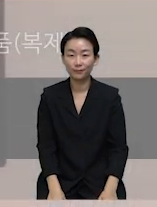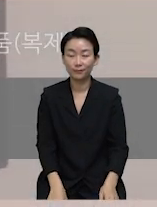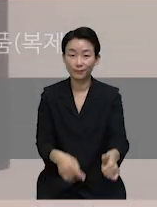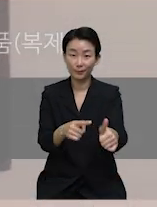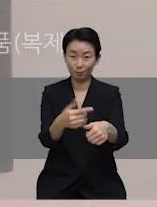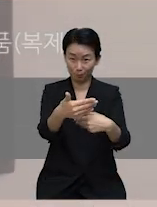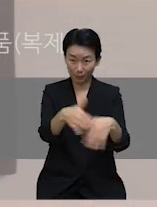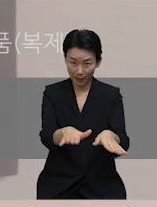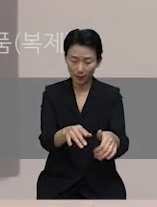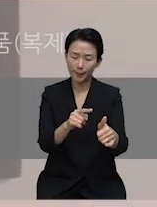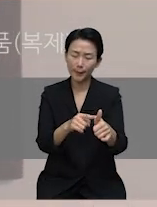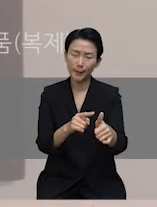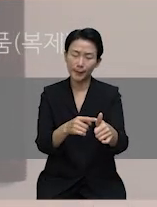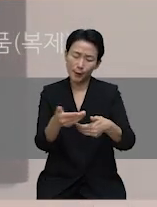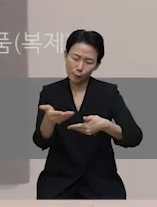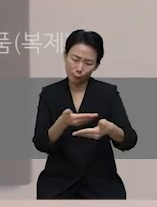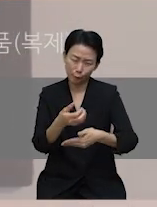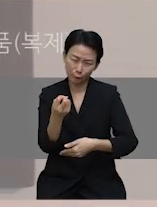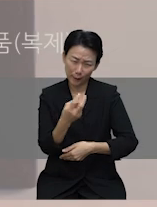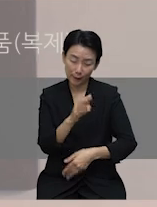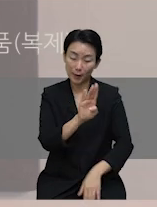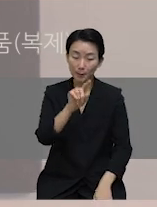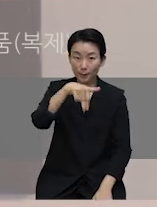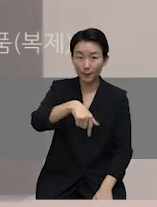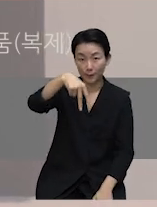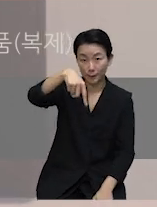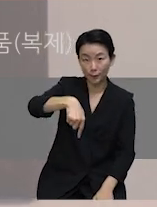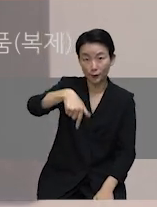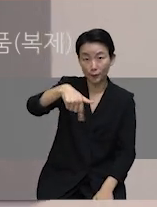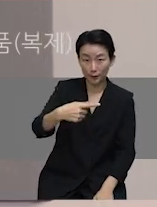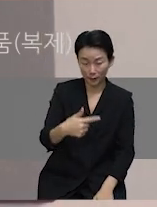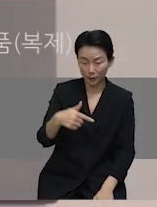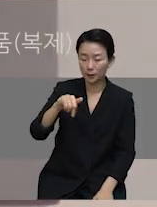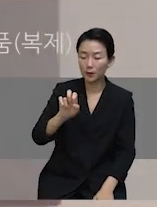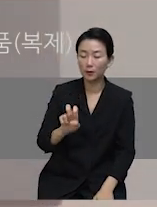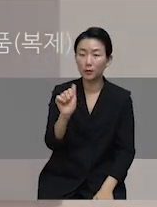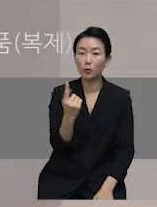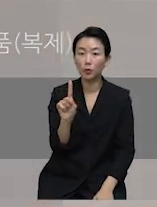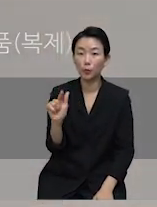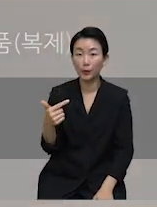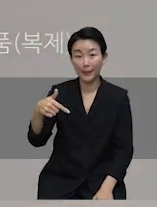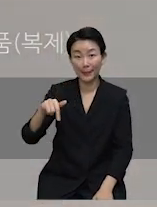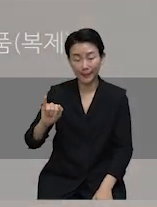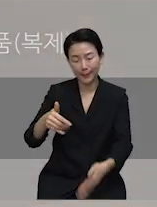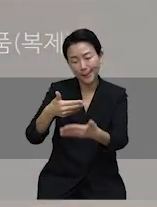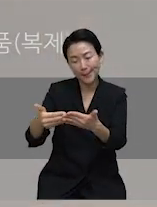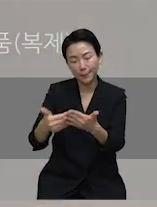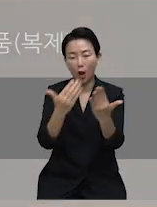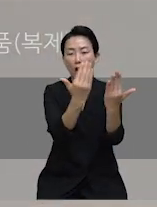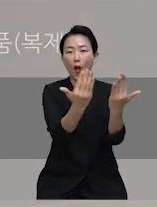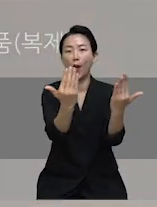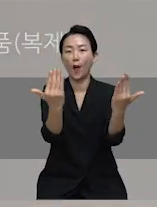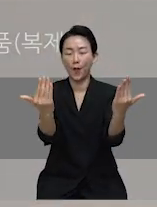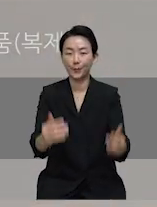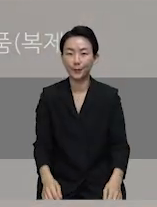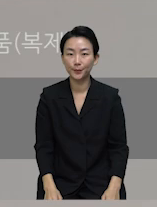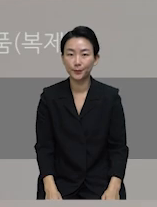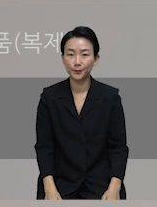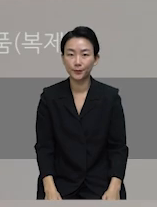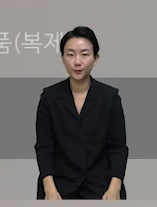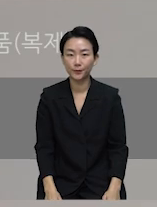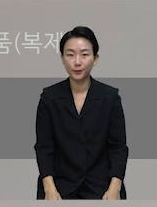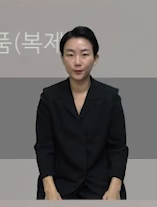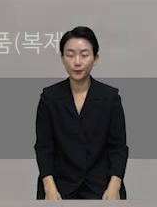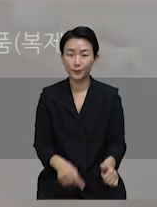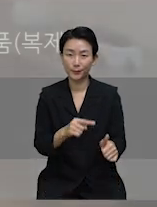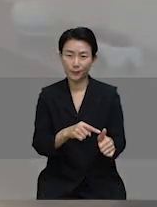우선 사랑방의 경우에는 선생님과 교류를 하셨던 박수근, 김한기 선생님의 작품들이